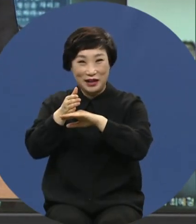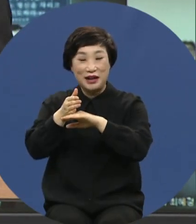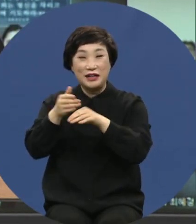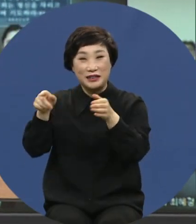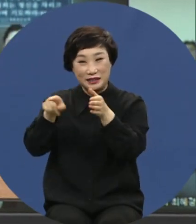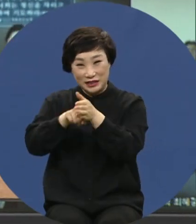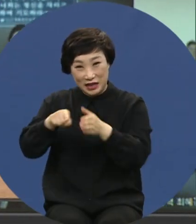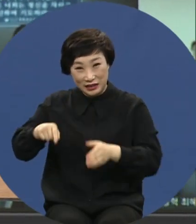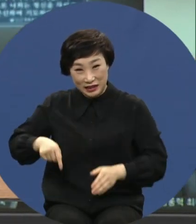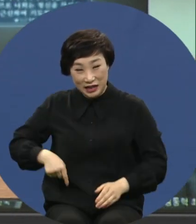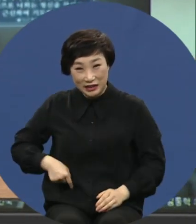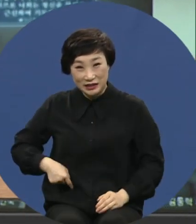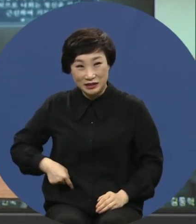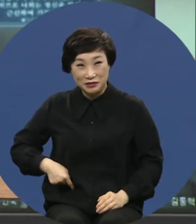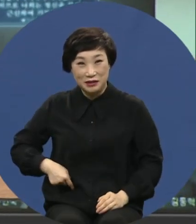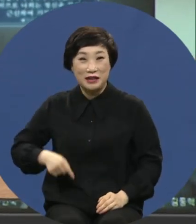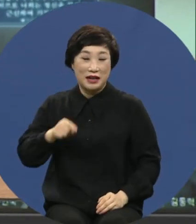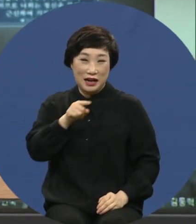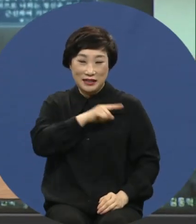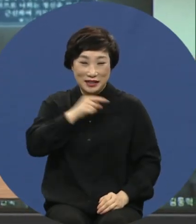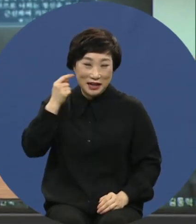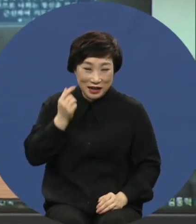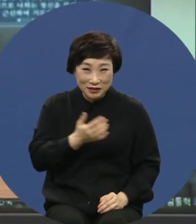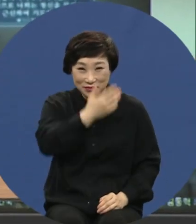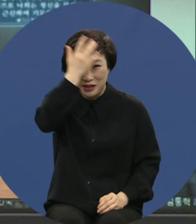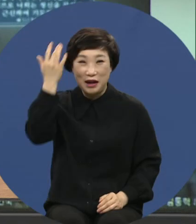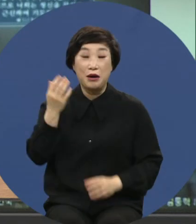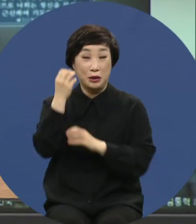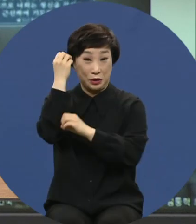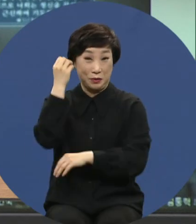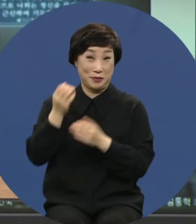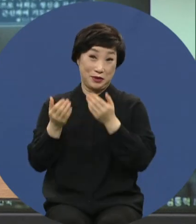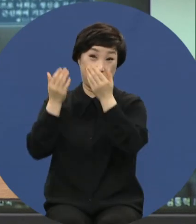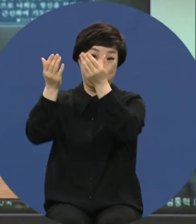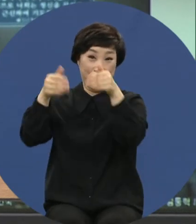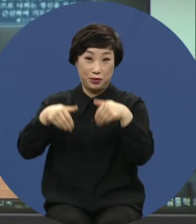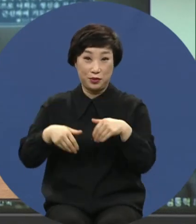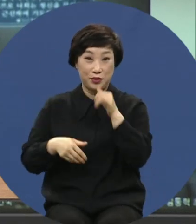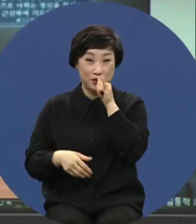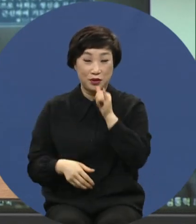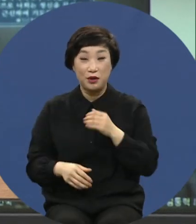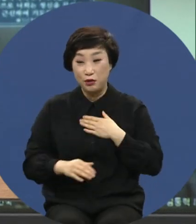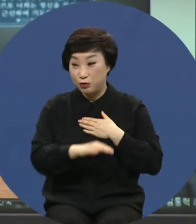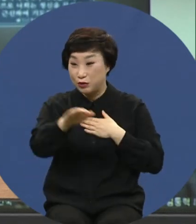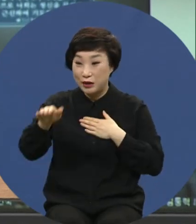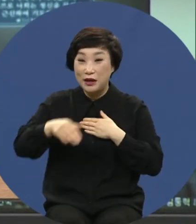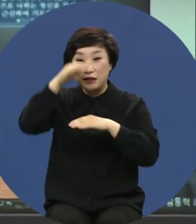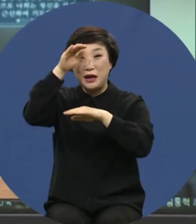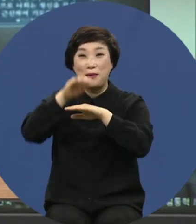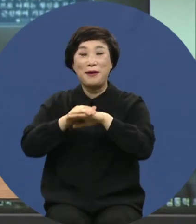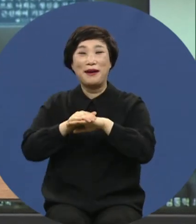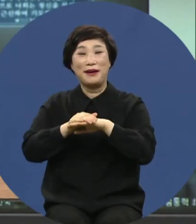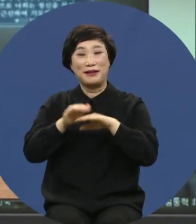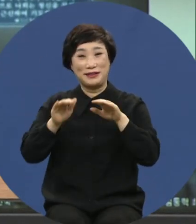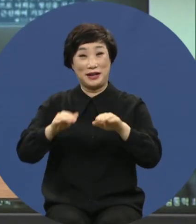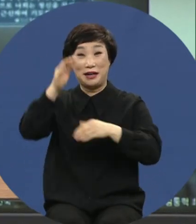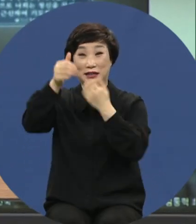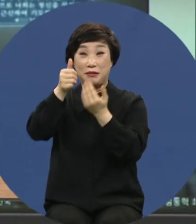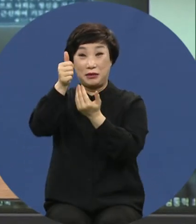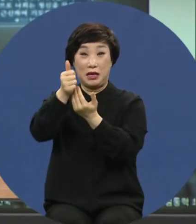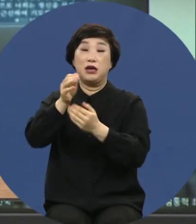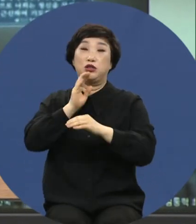신앙 양심을 가장 아름다운 본질로 드려야 되며 우리가 예배가 얼마나 하나님